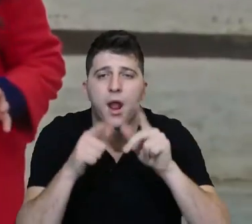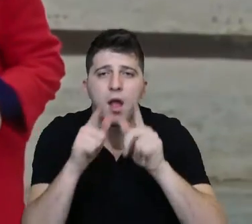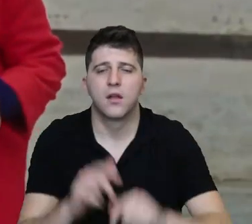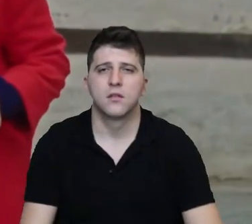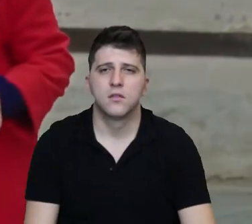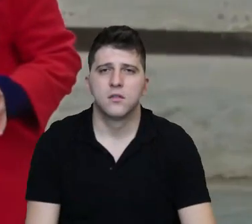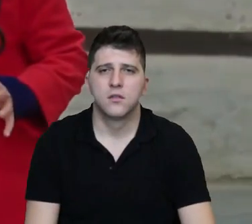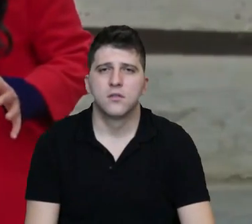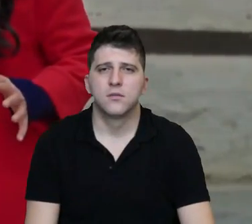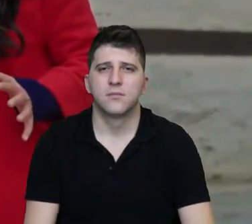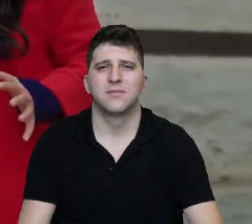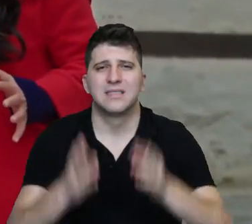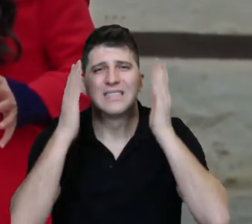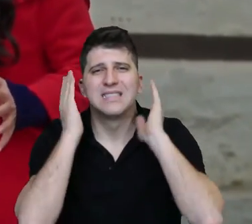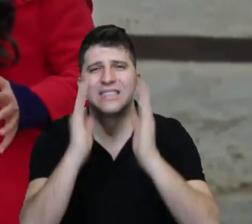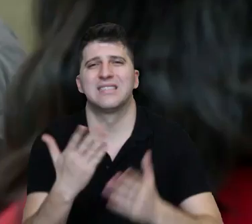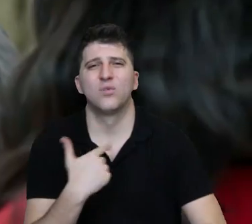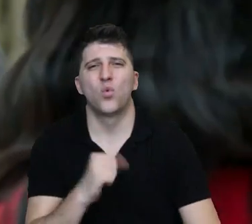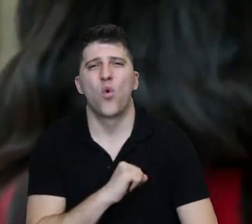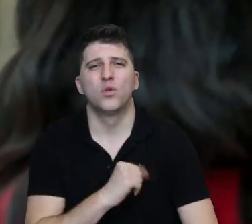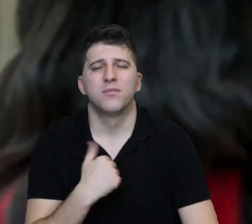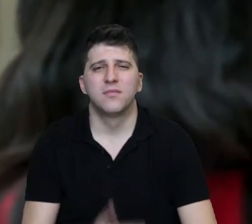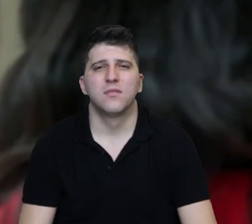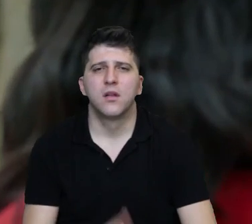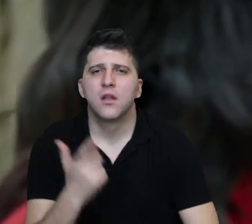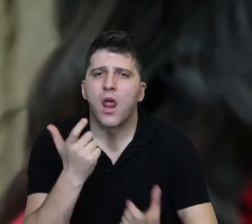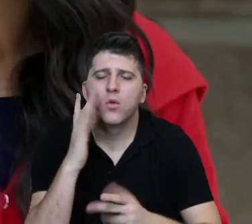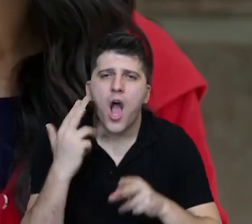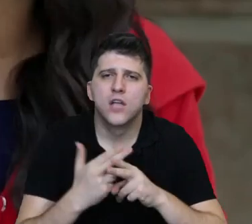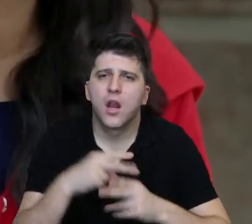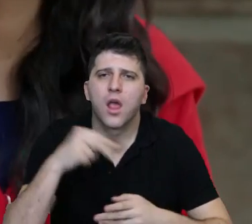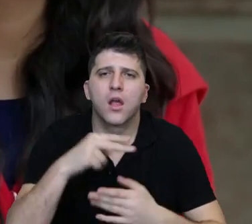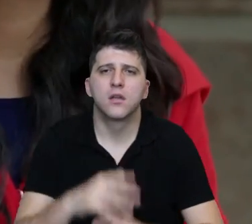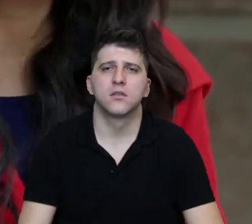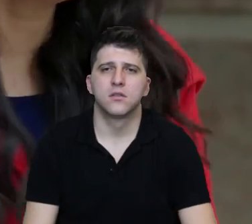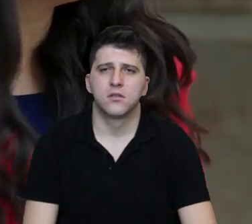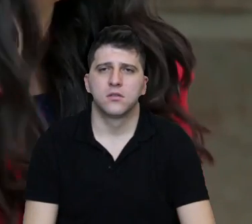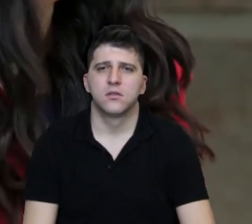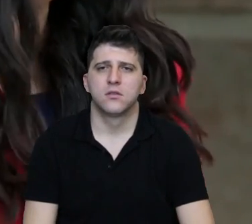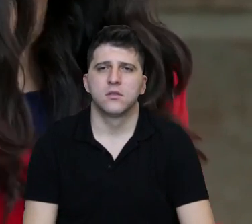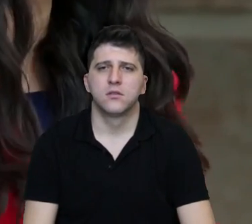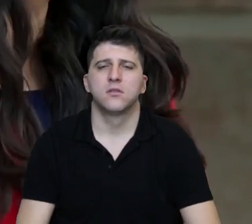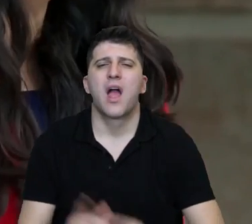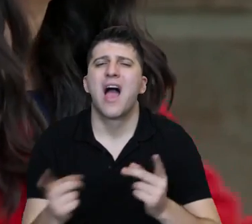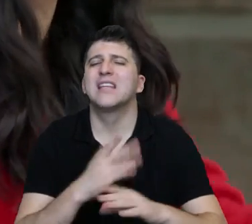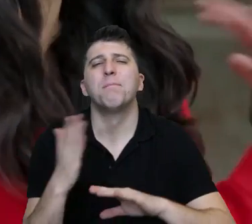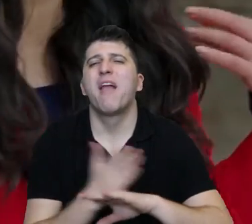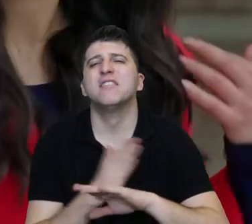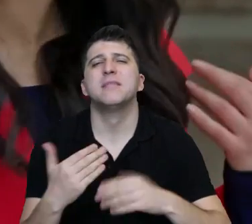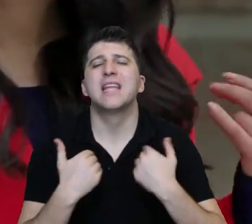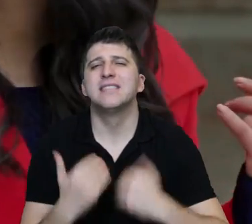önüne çıktı. Allah canını almasın mektupçi. Nereye gidiyorsun böyle acele? Hangi mevsimdeyiz